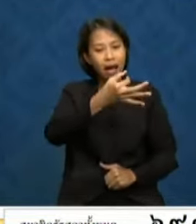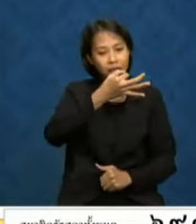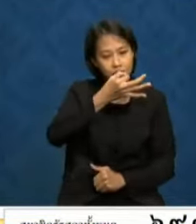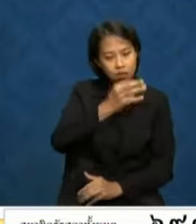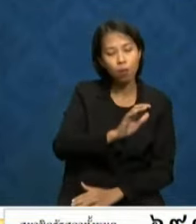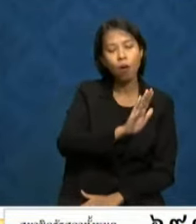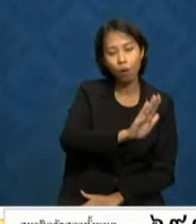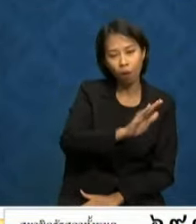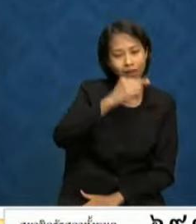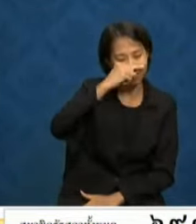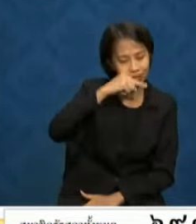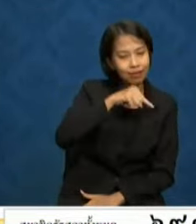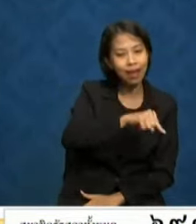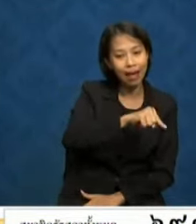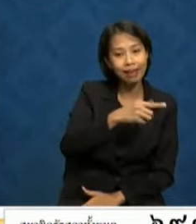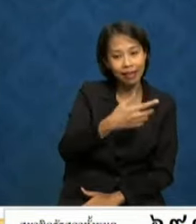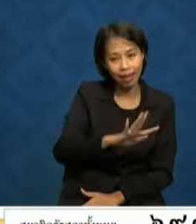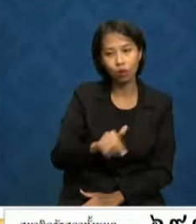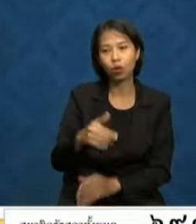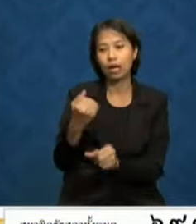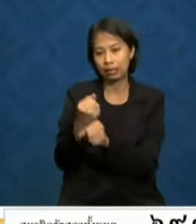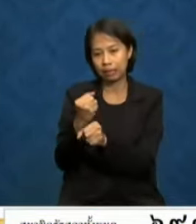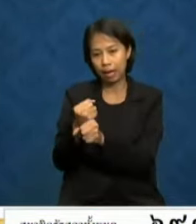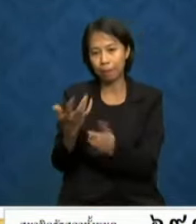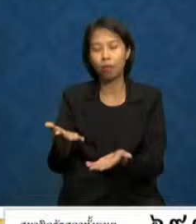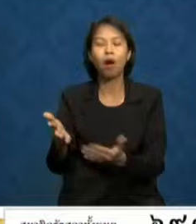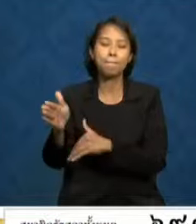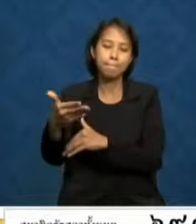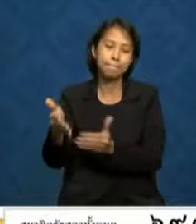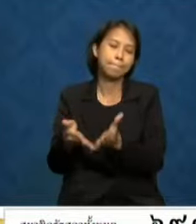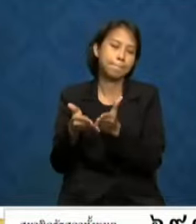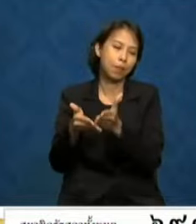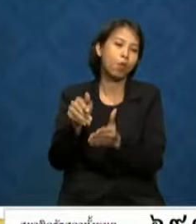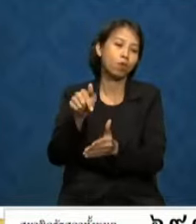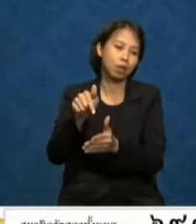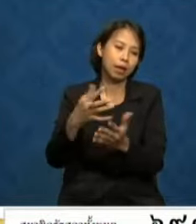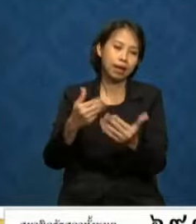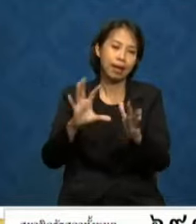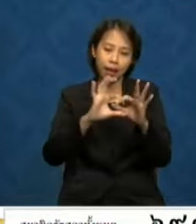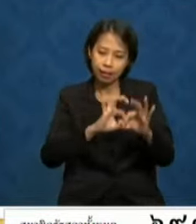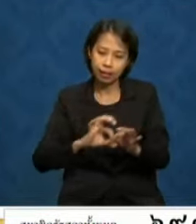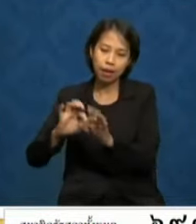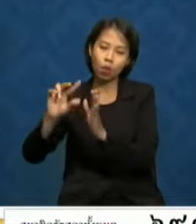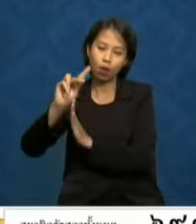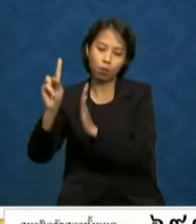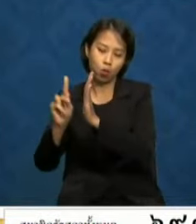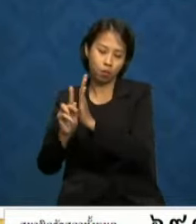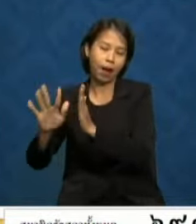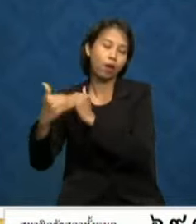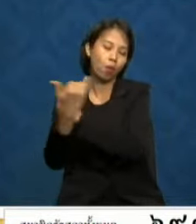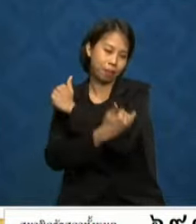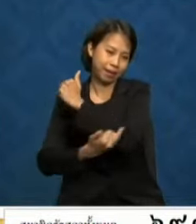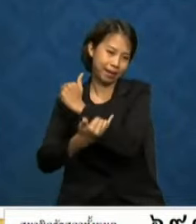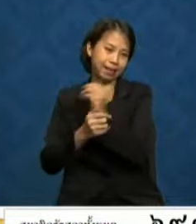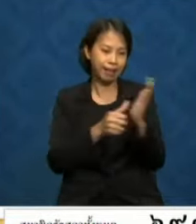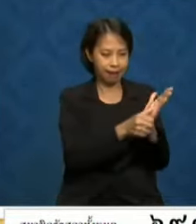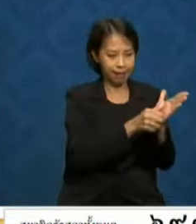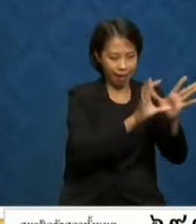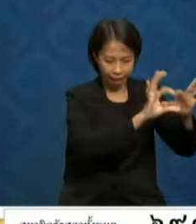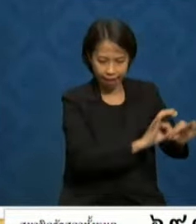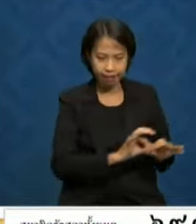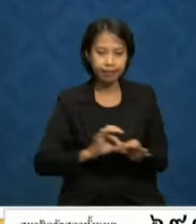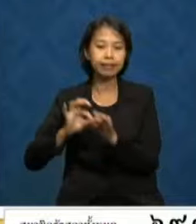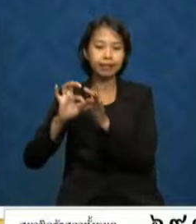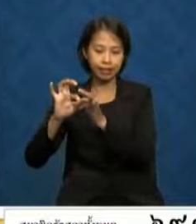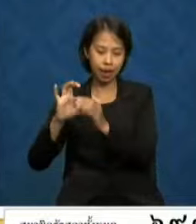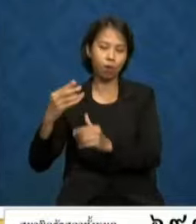ของชาวประมงไทยนะคะแล้วก็การทำประมงอย่างยั่งยืนที่สอดคล้องกับกฎหมายระหว่างประเทศแล้วก็มีกระบวนการรับฟังความเห็นจ